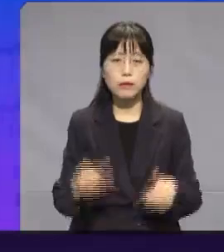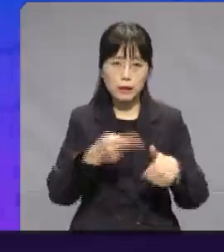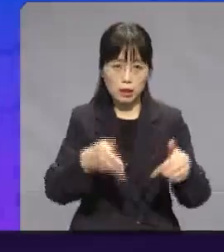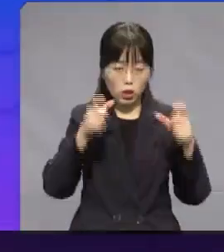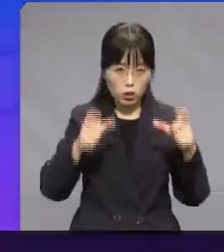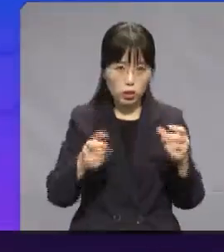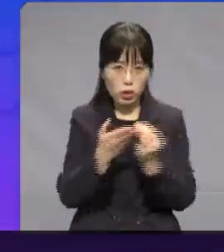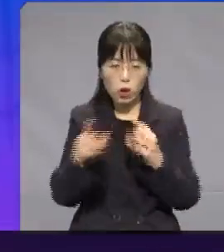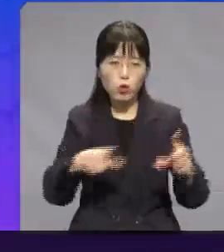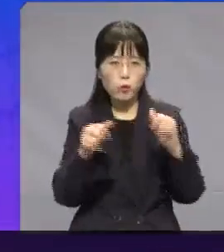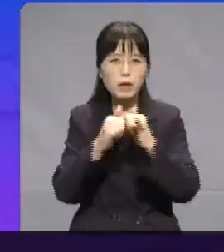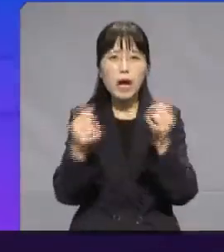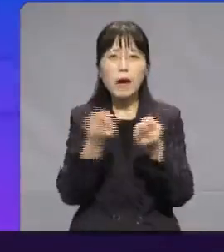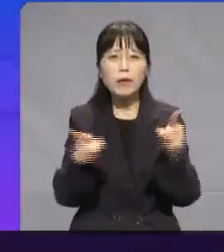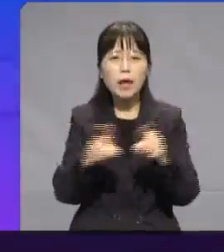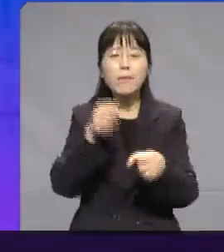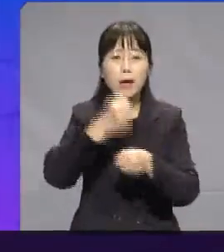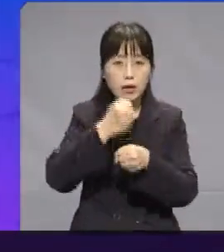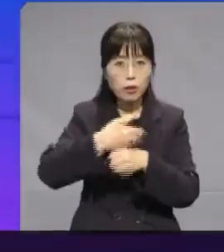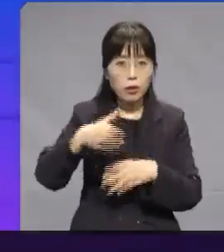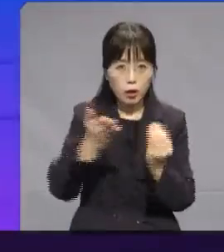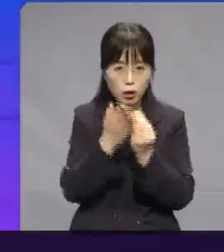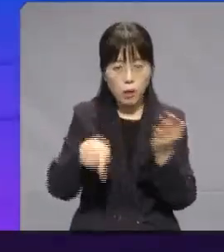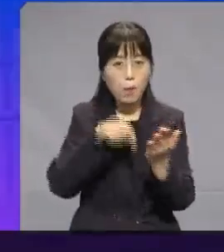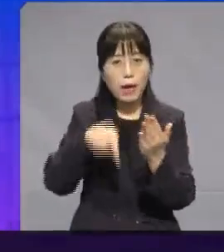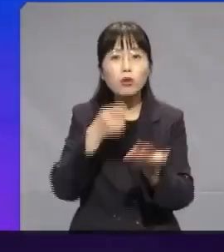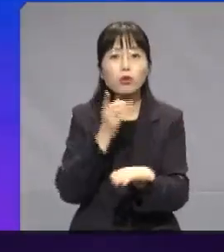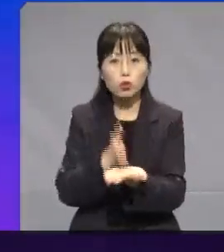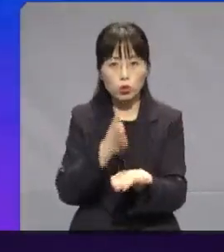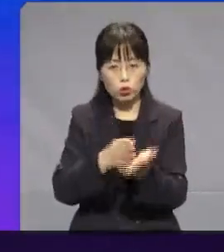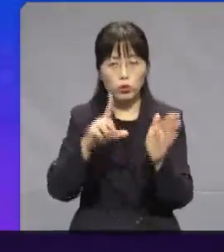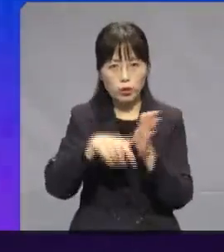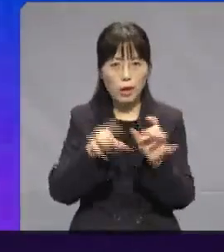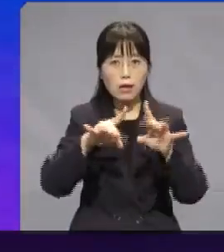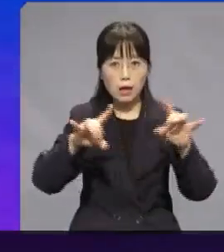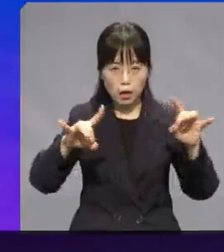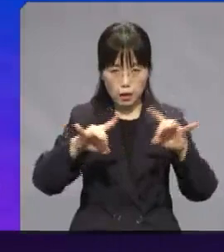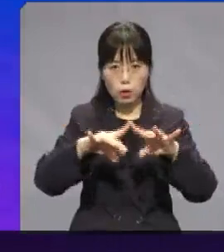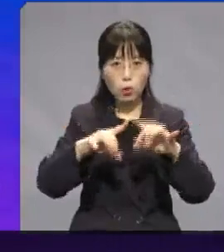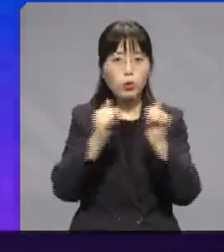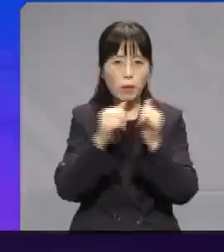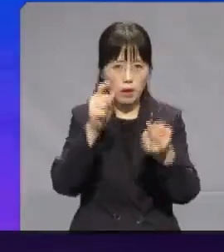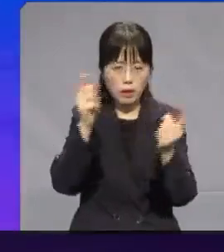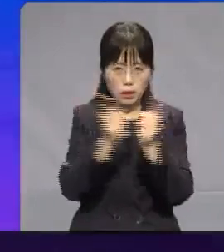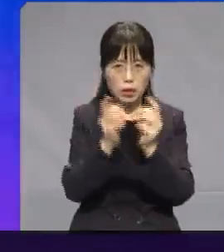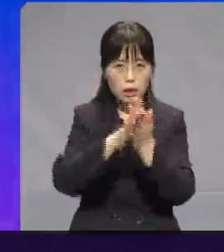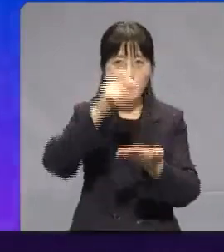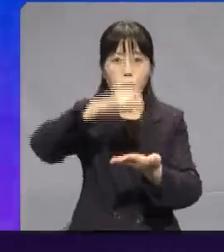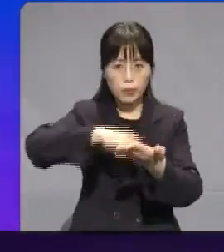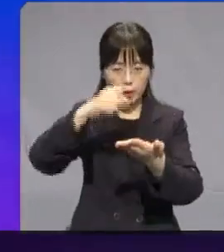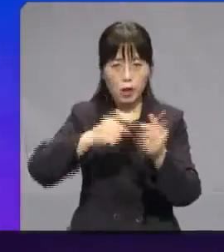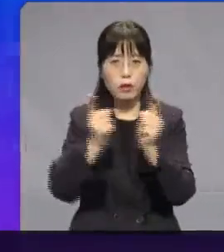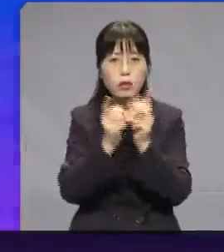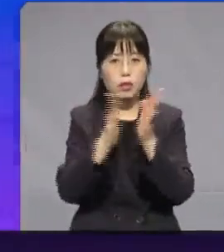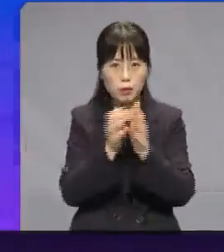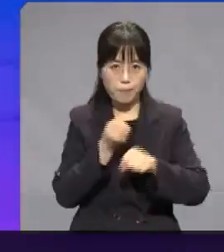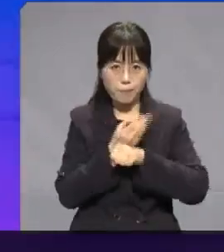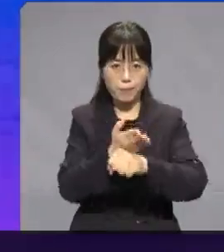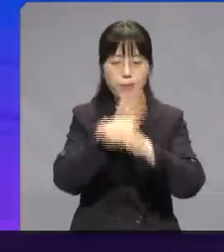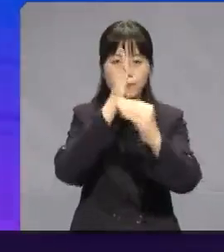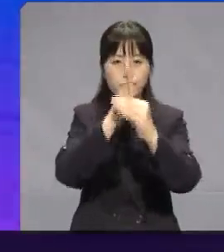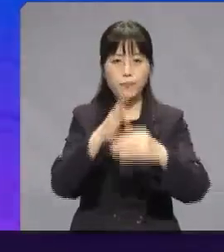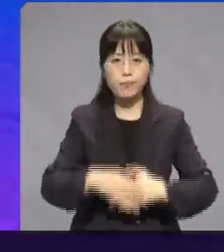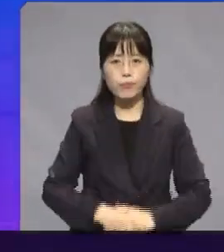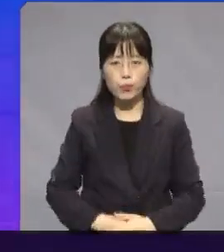인천 지역의 섬 주민들이 함께 만들어가는 인섬 뉴스 시간입니다. 각 섬의 통신원들이 직접 취재한 생생한 목소리 전달해드리고